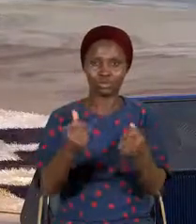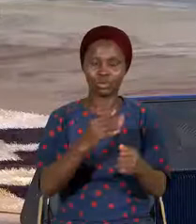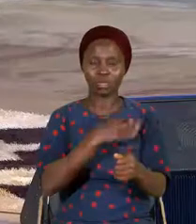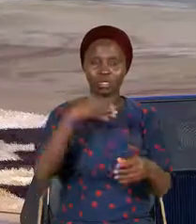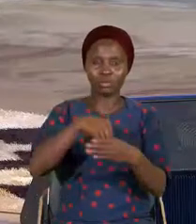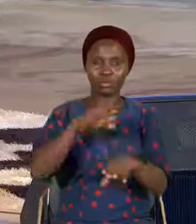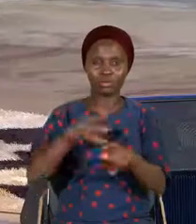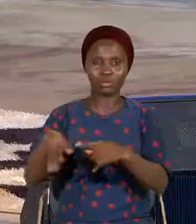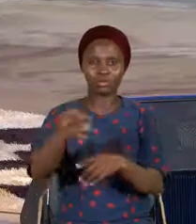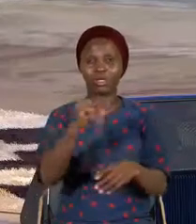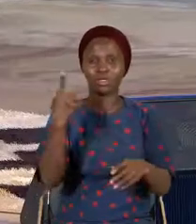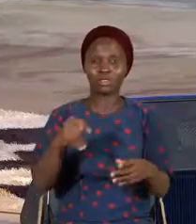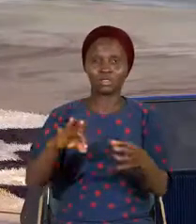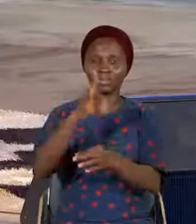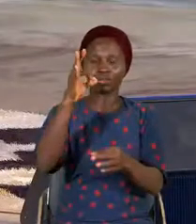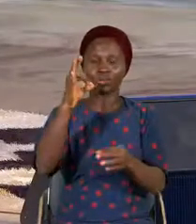voir